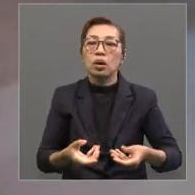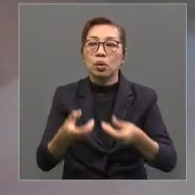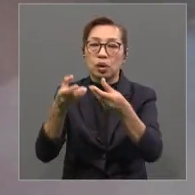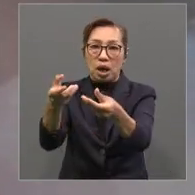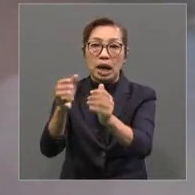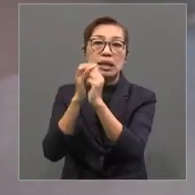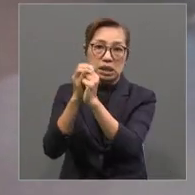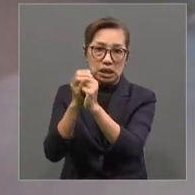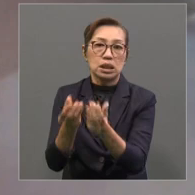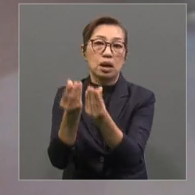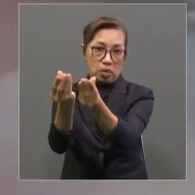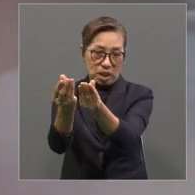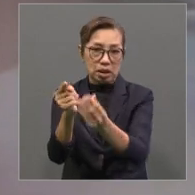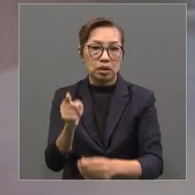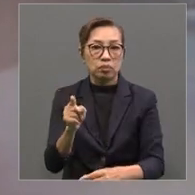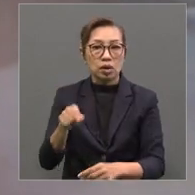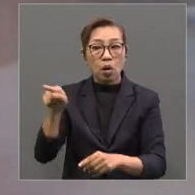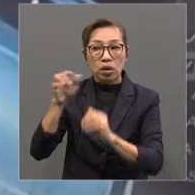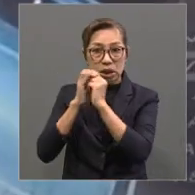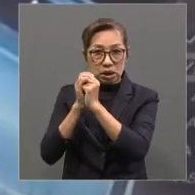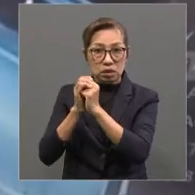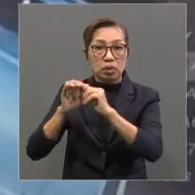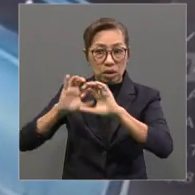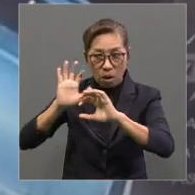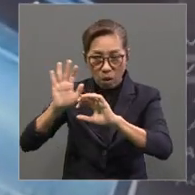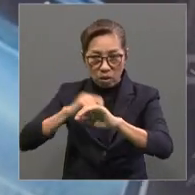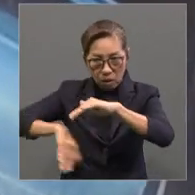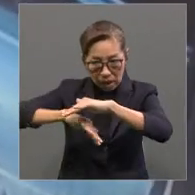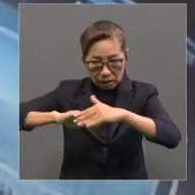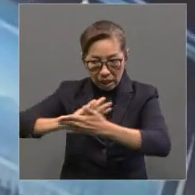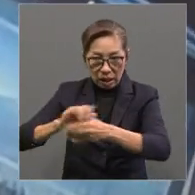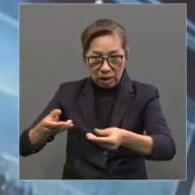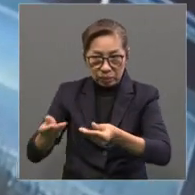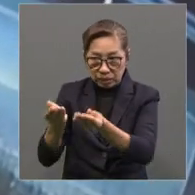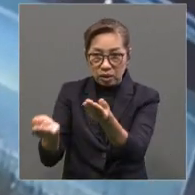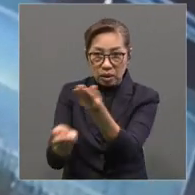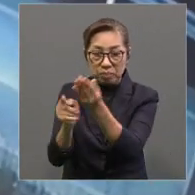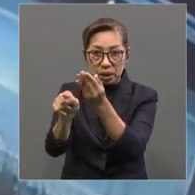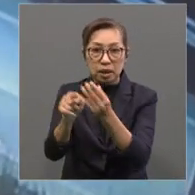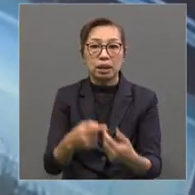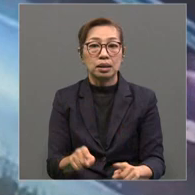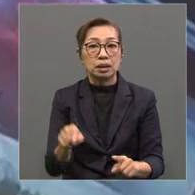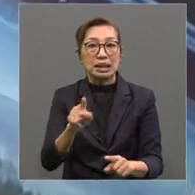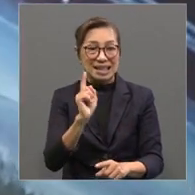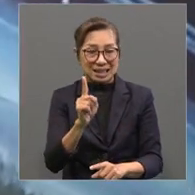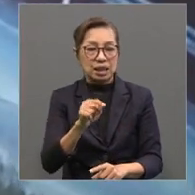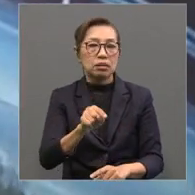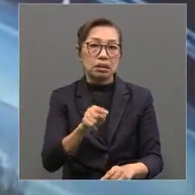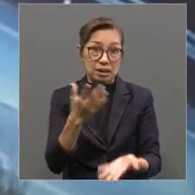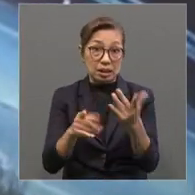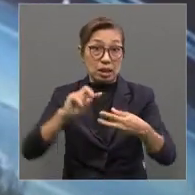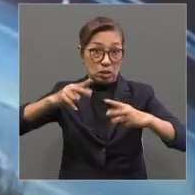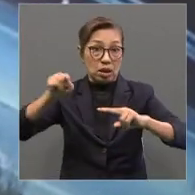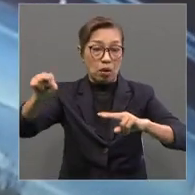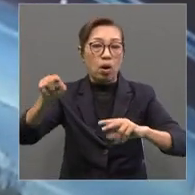มข้อมูลกับทางการจีนเพื่อจะพิจารณาคดีแล้วก็ในทางกลับกันหากว่าเป็นคนไทยที่ก่อเหตุฆาตกรรมกันเองในต่างประเทศแล้ว